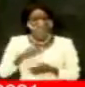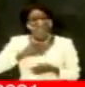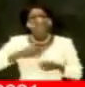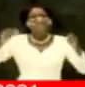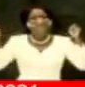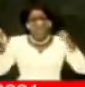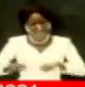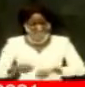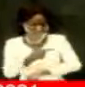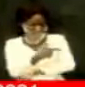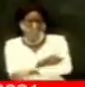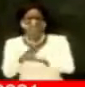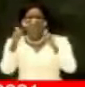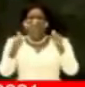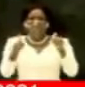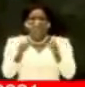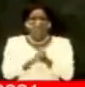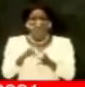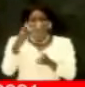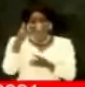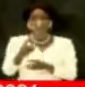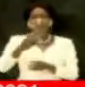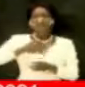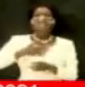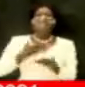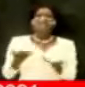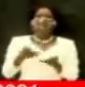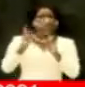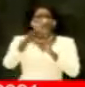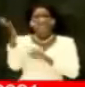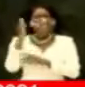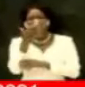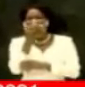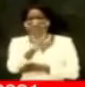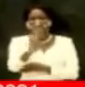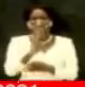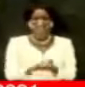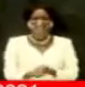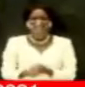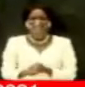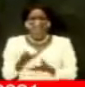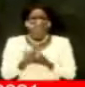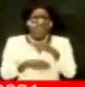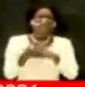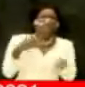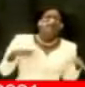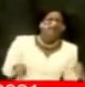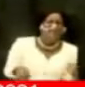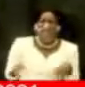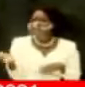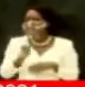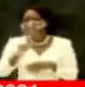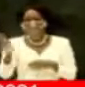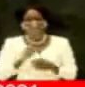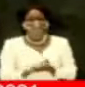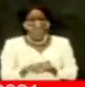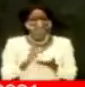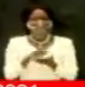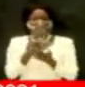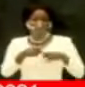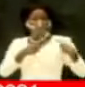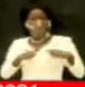tabaisa is a living testimony asakunamizeni asakugweseni mphwayi chifukwa fukusi la